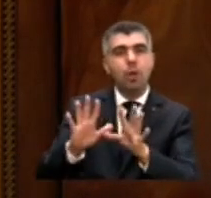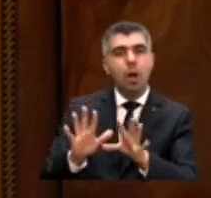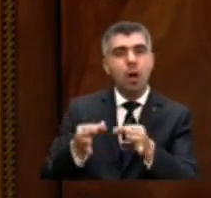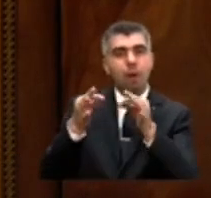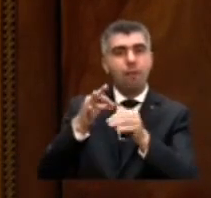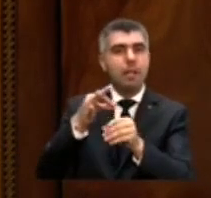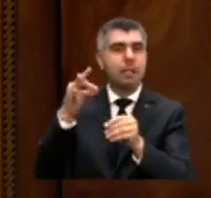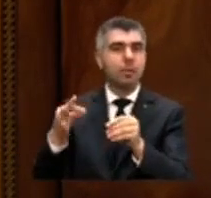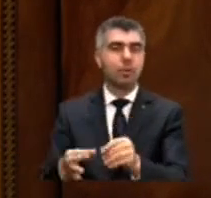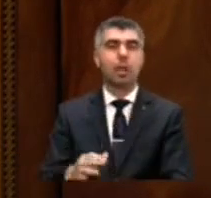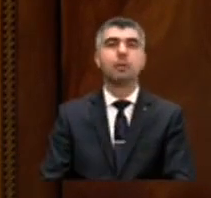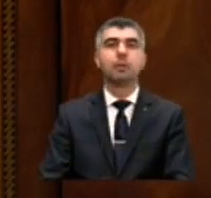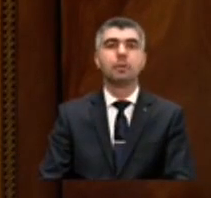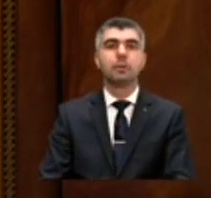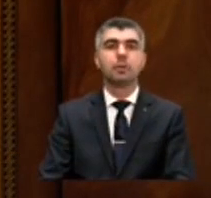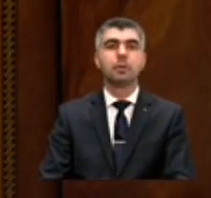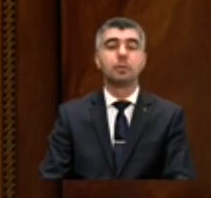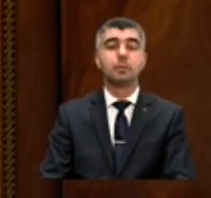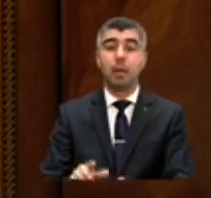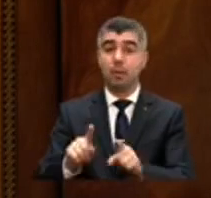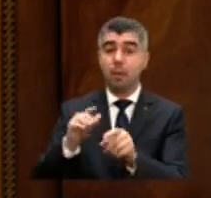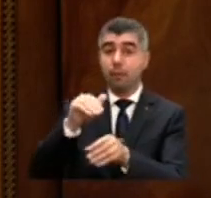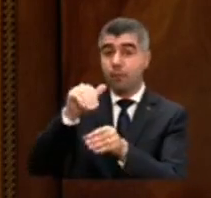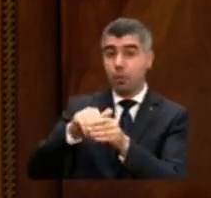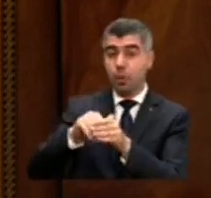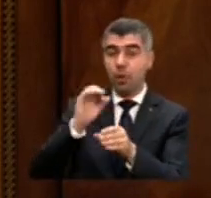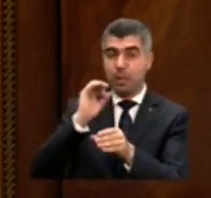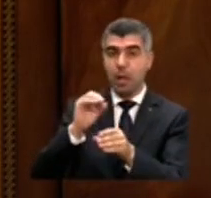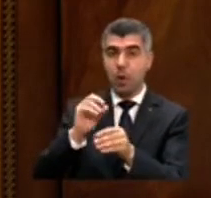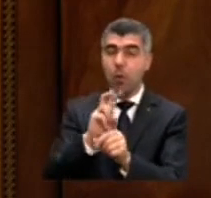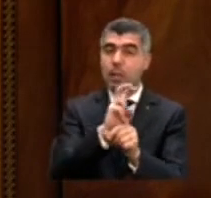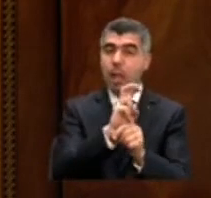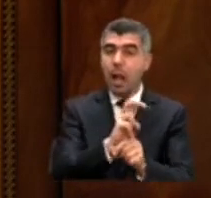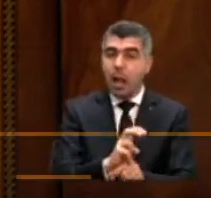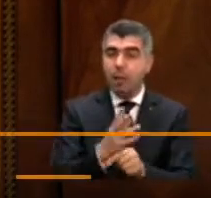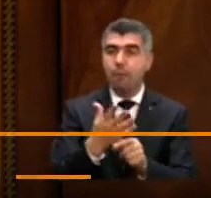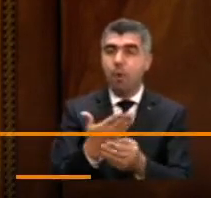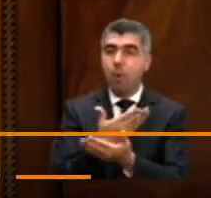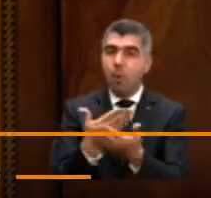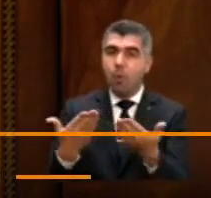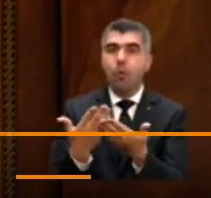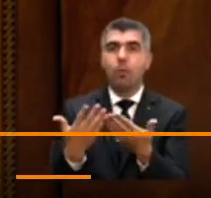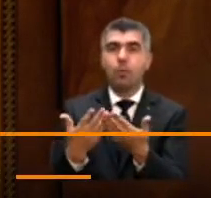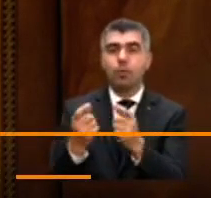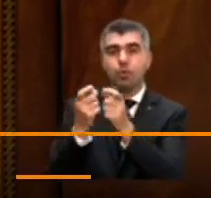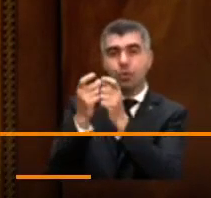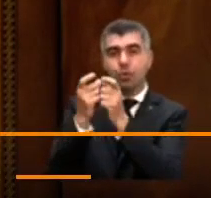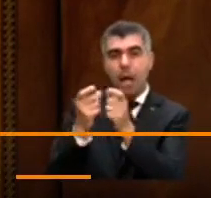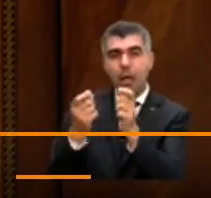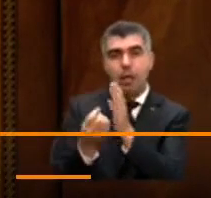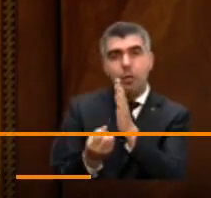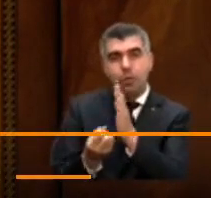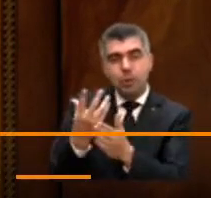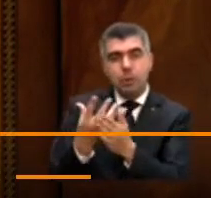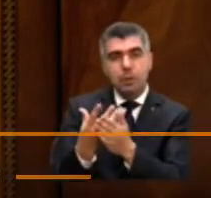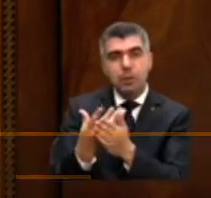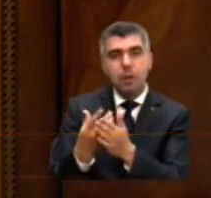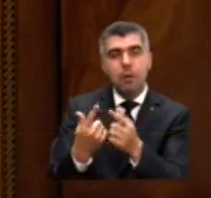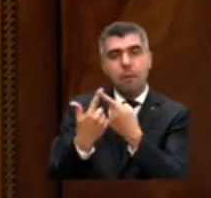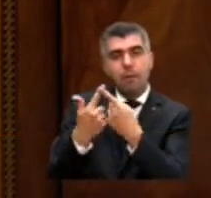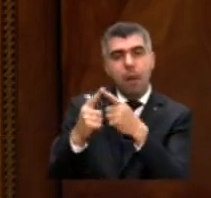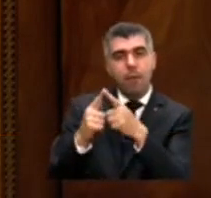الوطني. ويساهم هذا الصندوق في تمويل السياسات القطاعية الطموحة، وكذلك ركائز